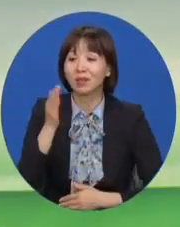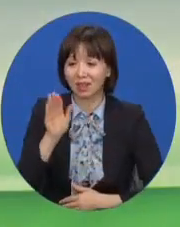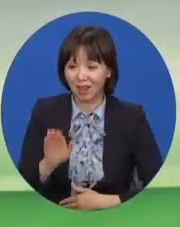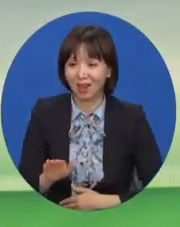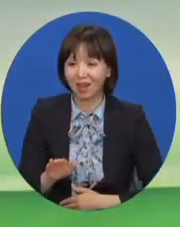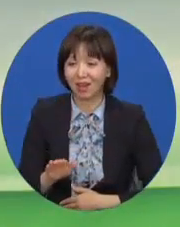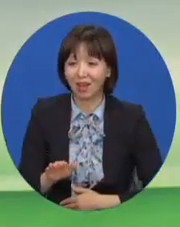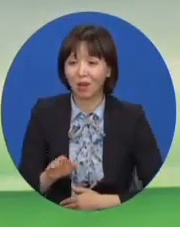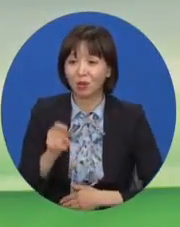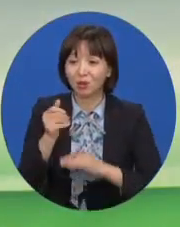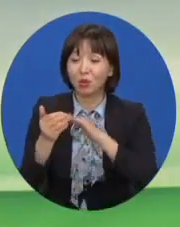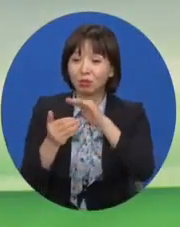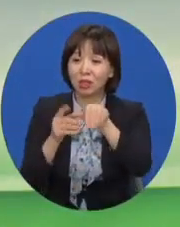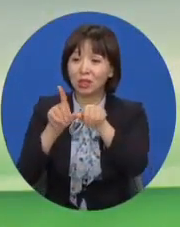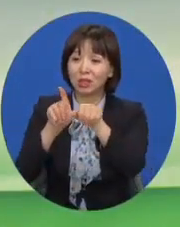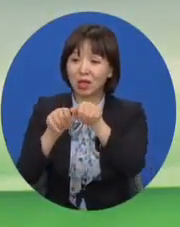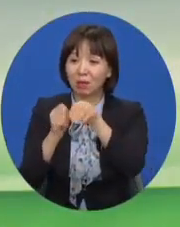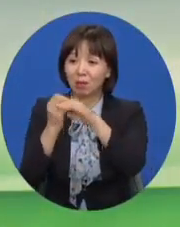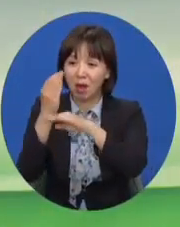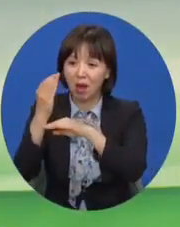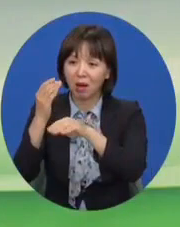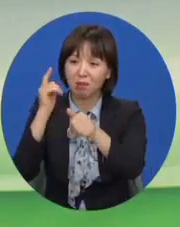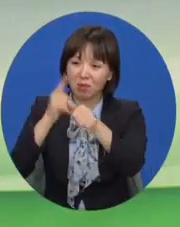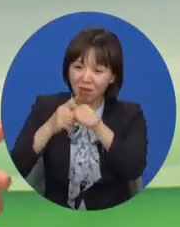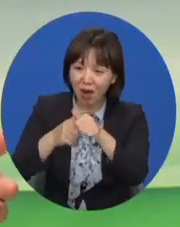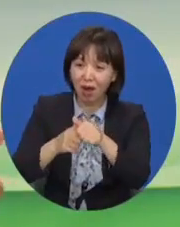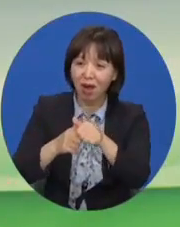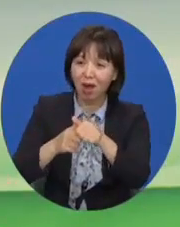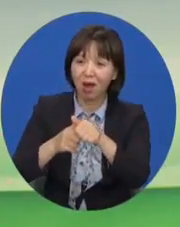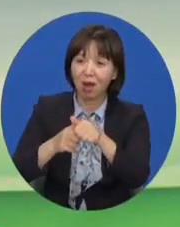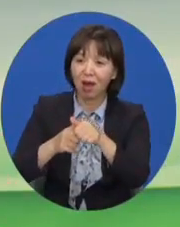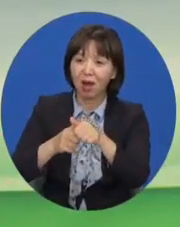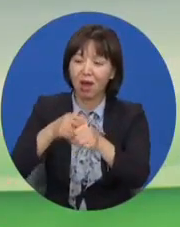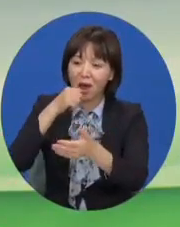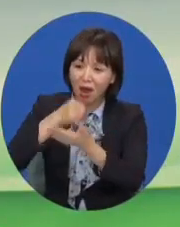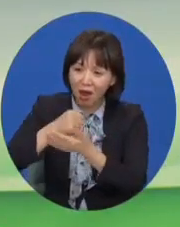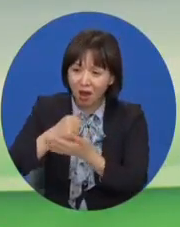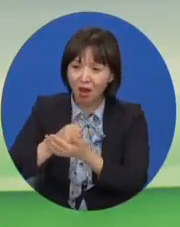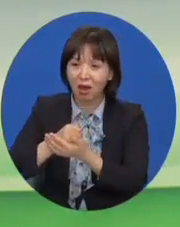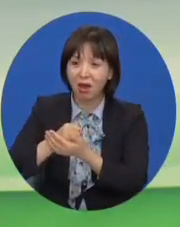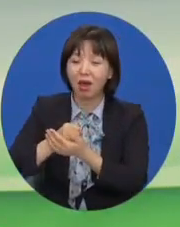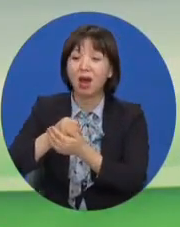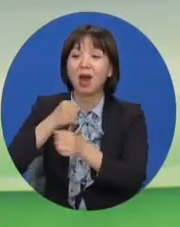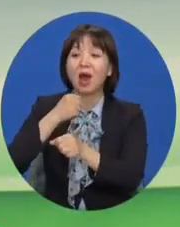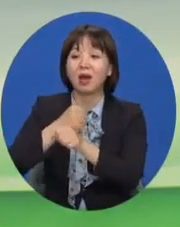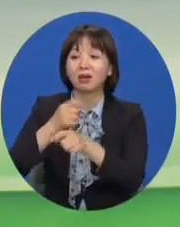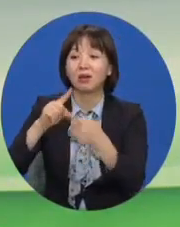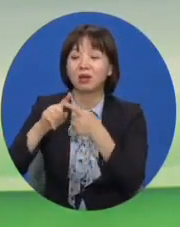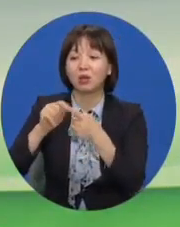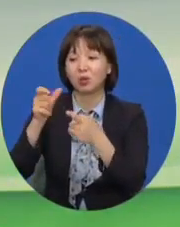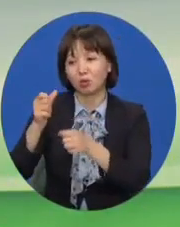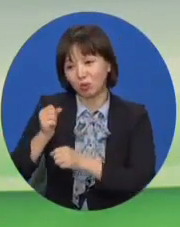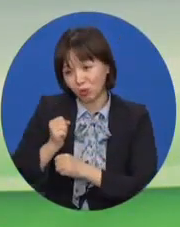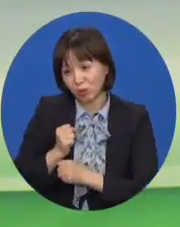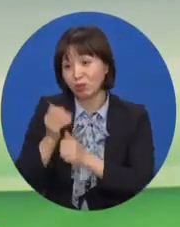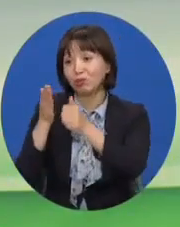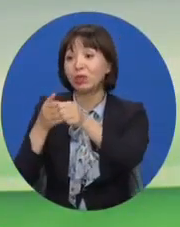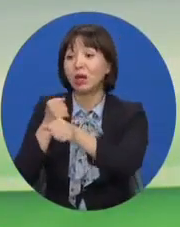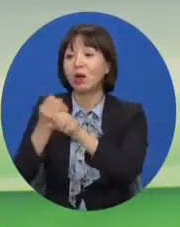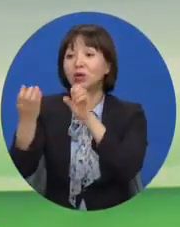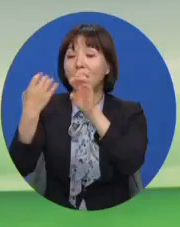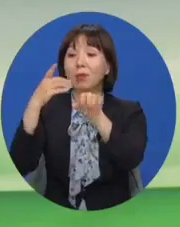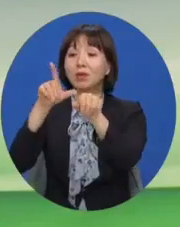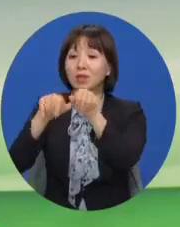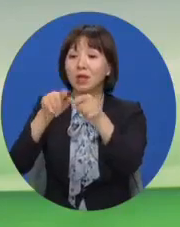말씀드린 대로 혹여나 이 시간이 과열돼서 비방이나 허위사실 유포 쪽으로 흘러가지 않도록 각 후보들께서 조심해 주시고 또 답변